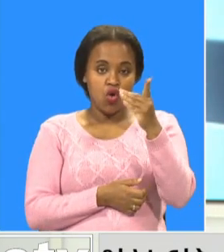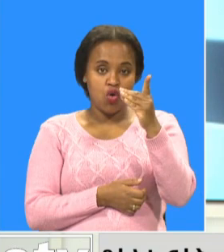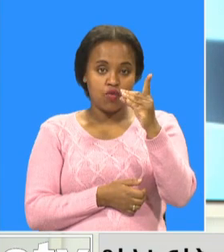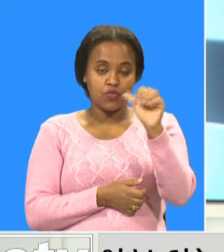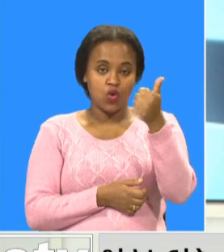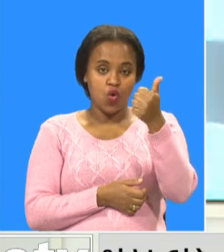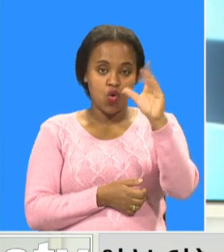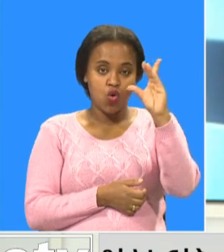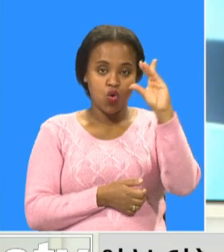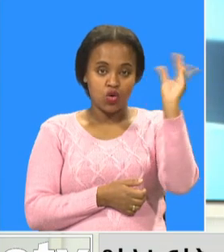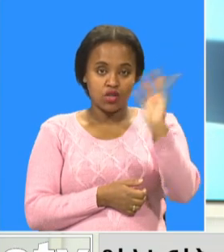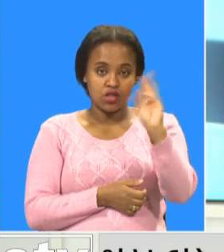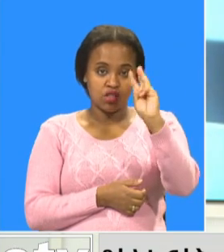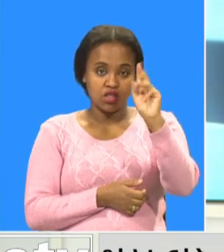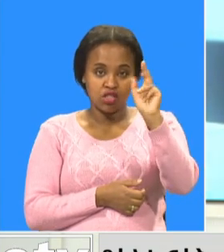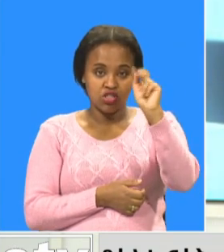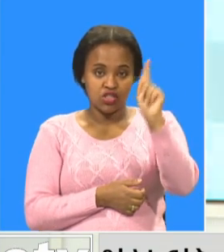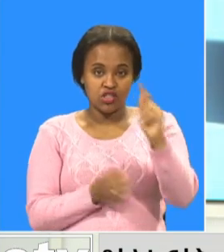ጋራ ተያይዞ